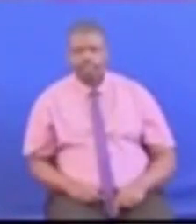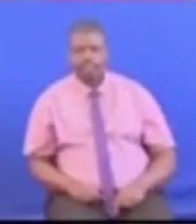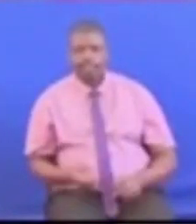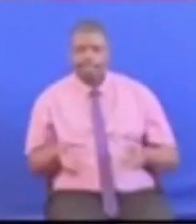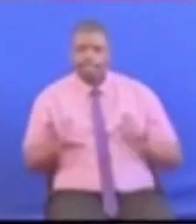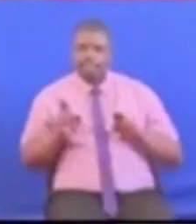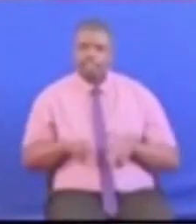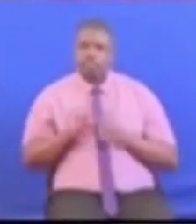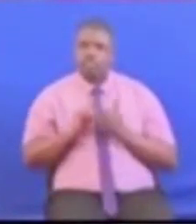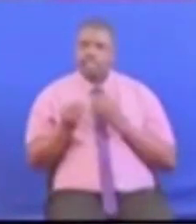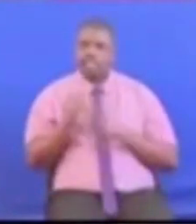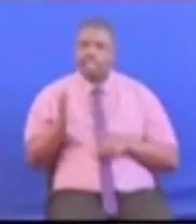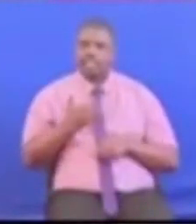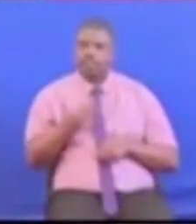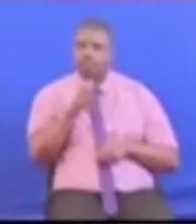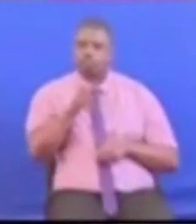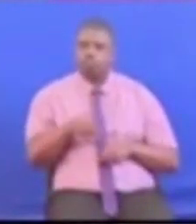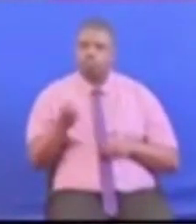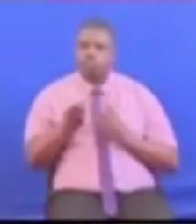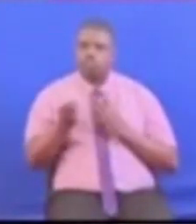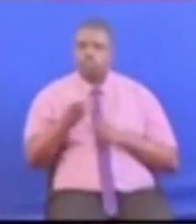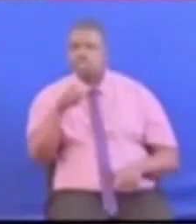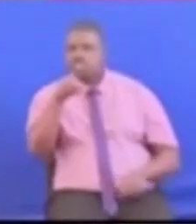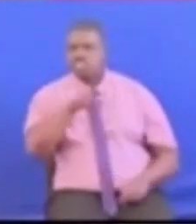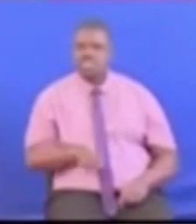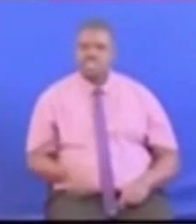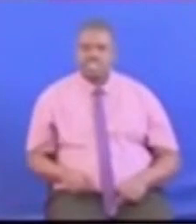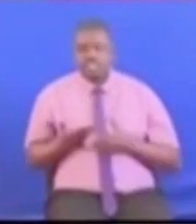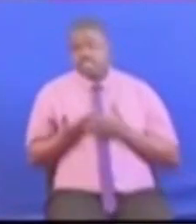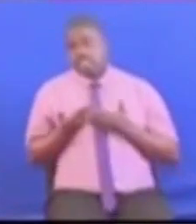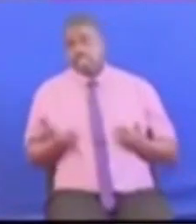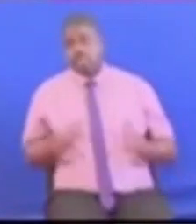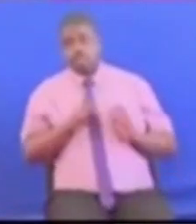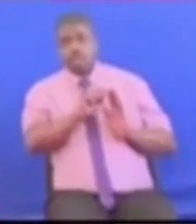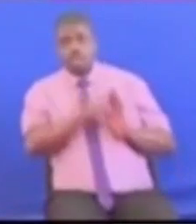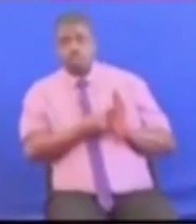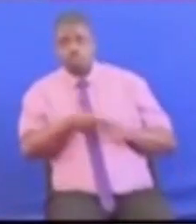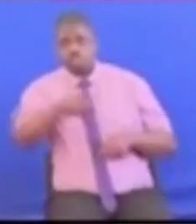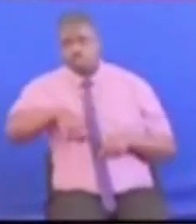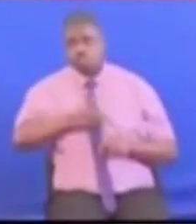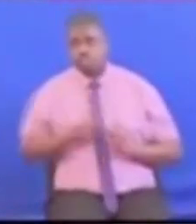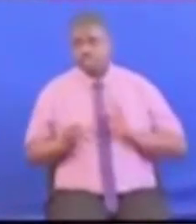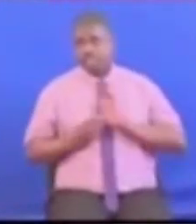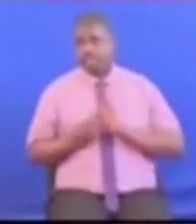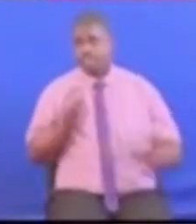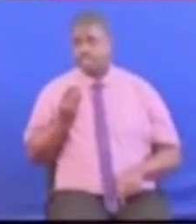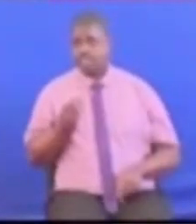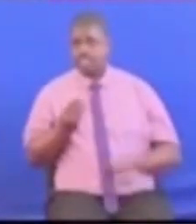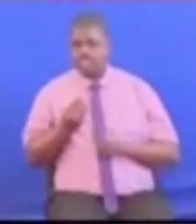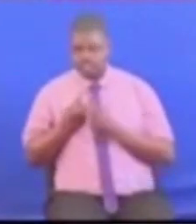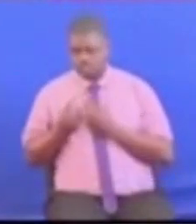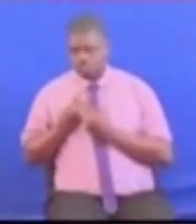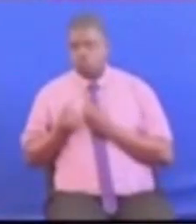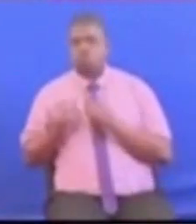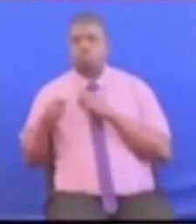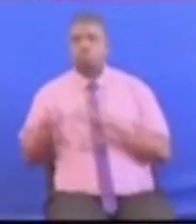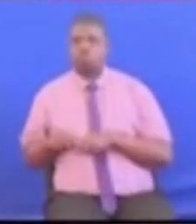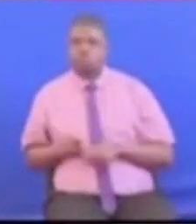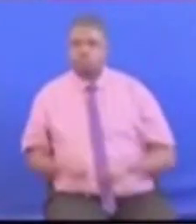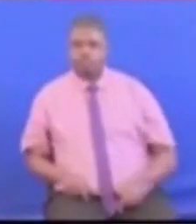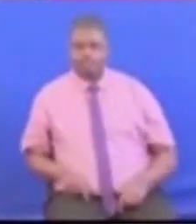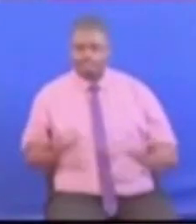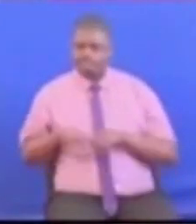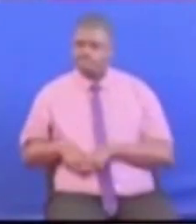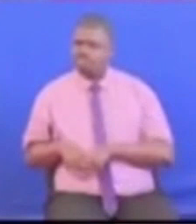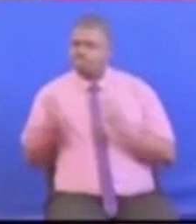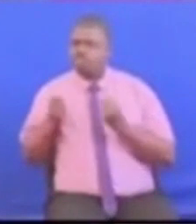Adhabu gani anastahili mtu wa namna hii? Kwa sababu kanuni yetu ya 84 inazungumzia utovu